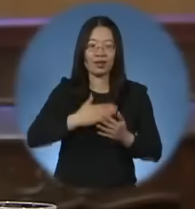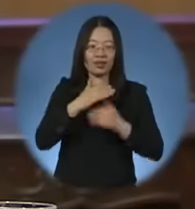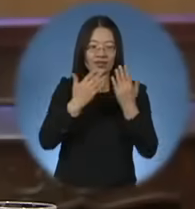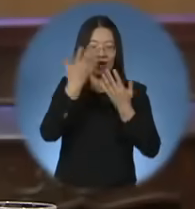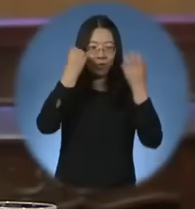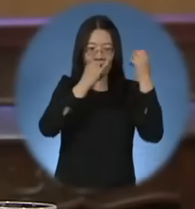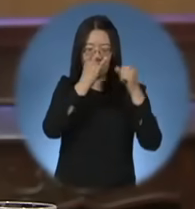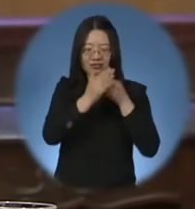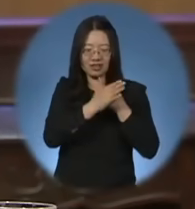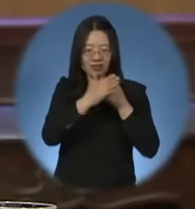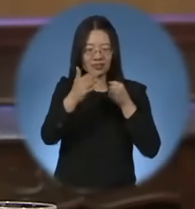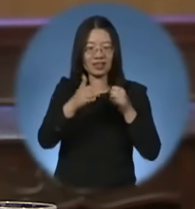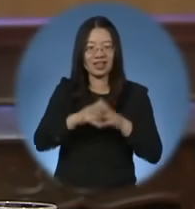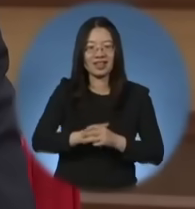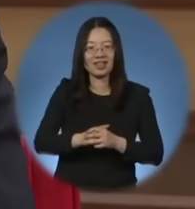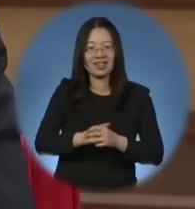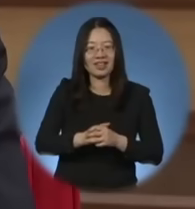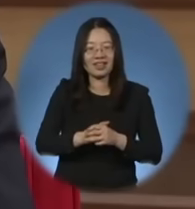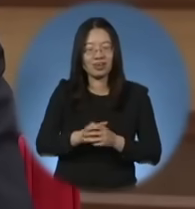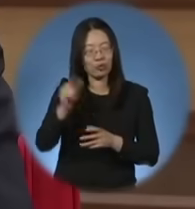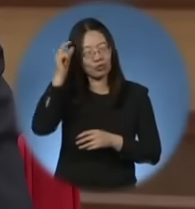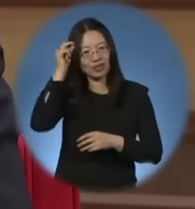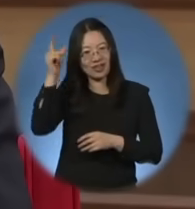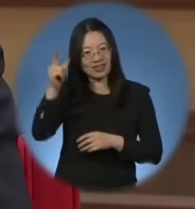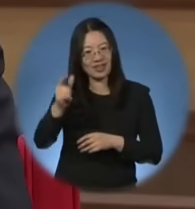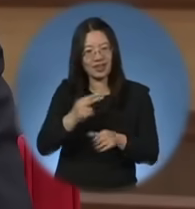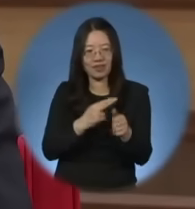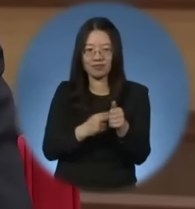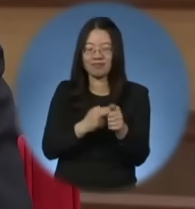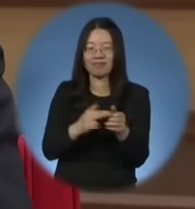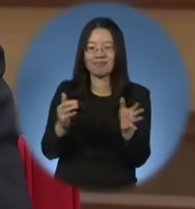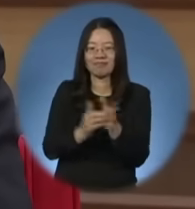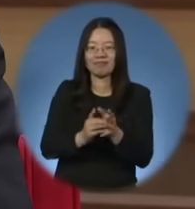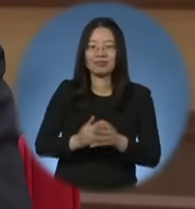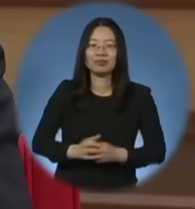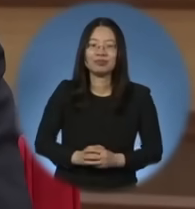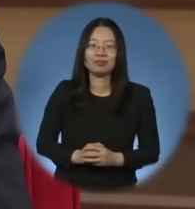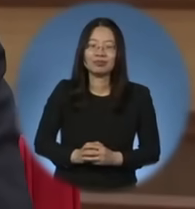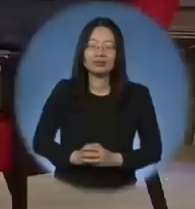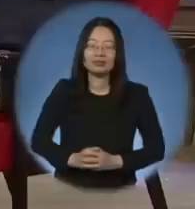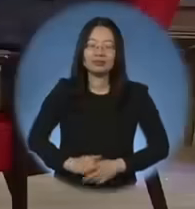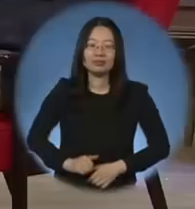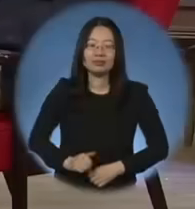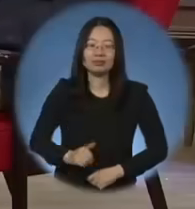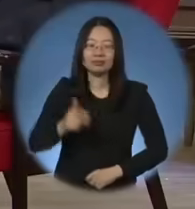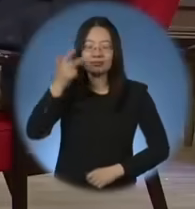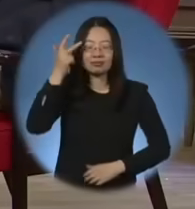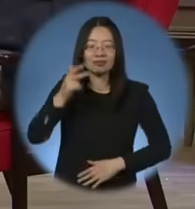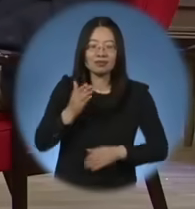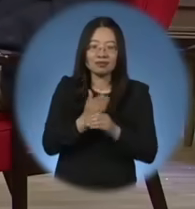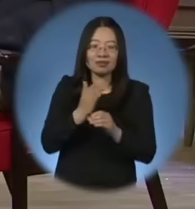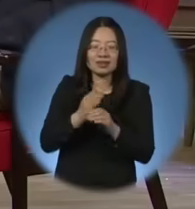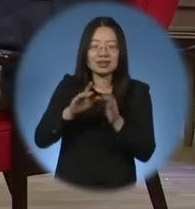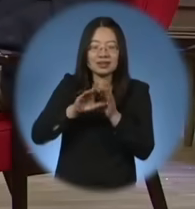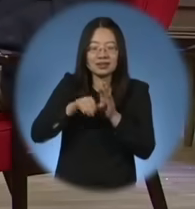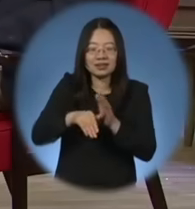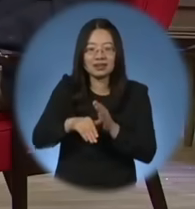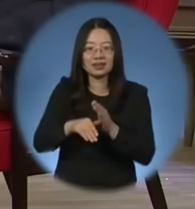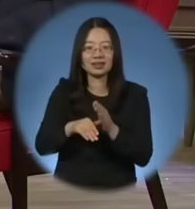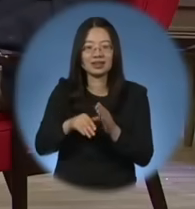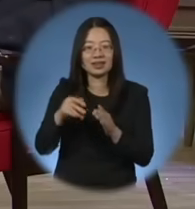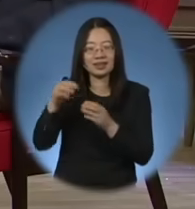다 외우시면 뭐 시니까 아주 재단한 저 선이었습니다 그네 그래서 조선 중기